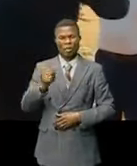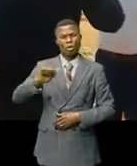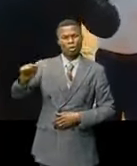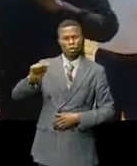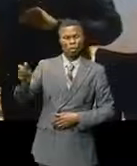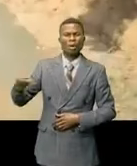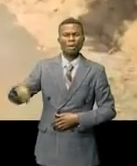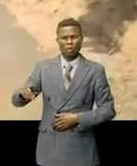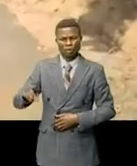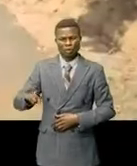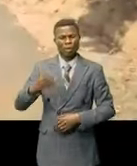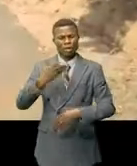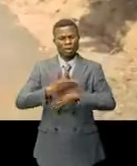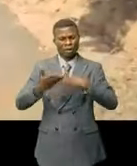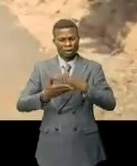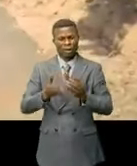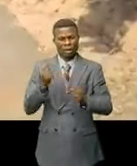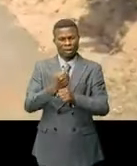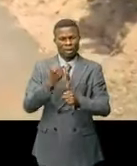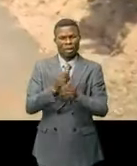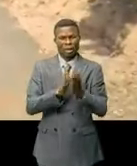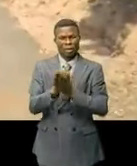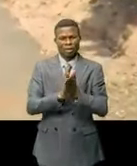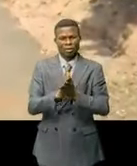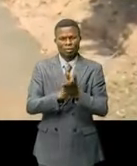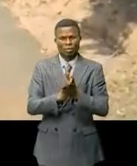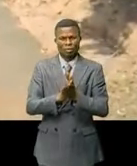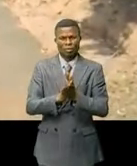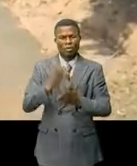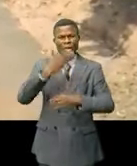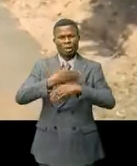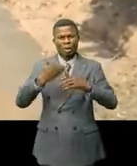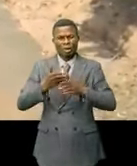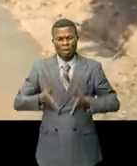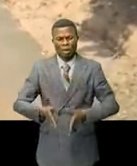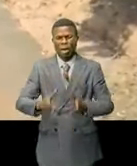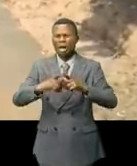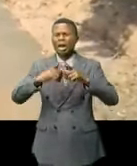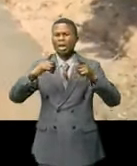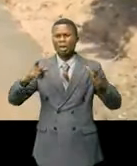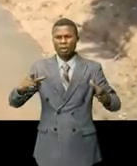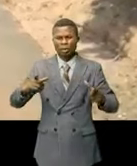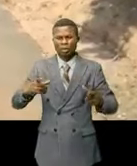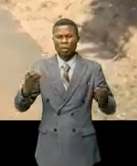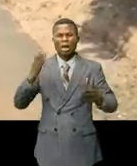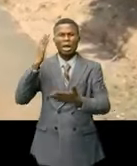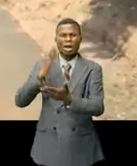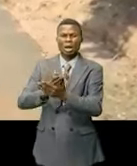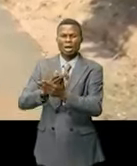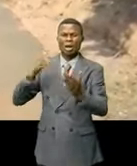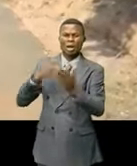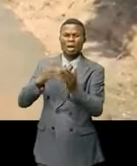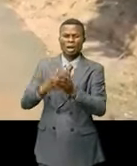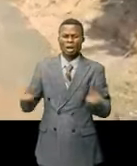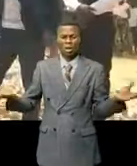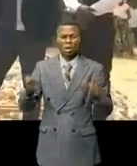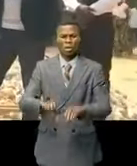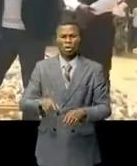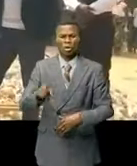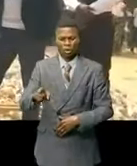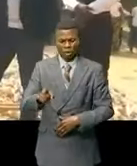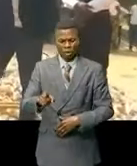de la province, ces travaux consistent notamment à la construction du drain des eaux de ruissellement afin de stopper une menace d'érosion à cet endroit.